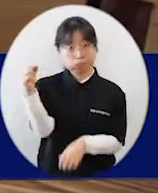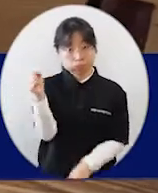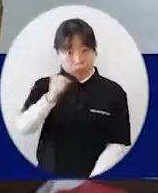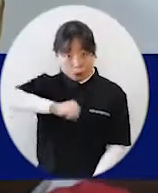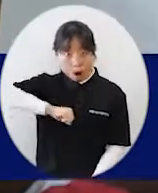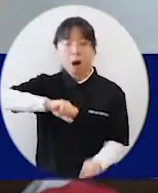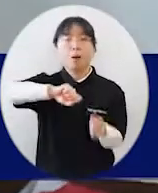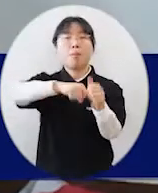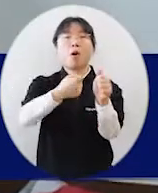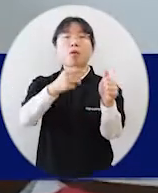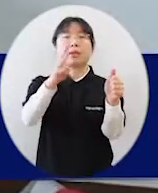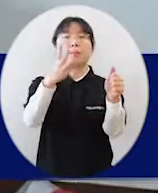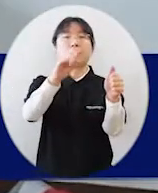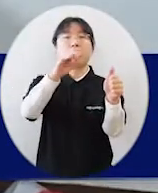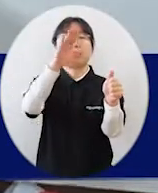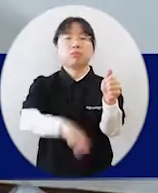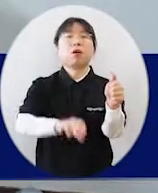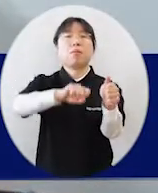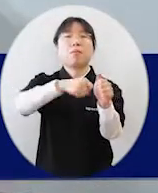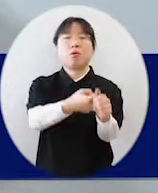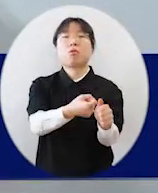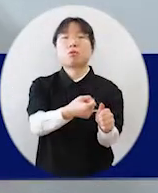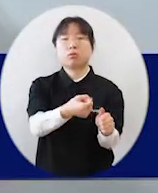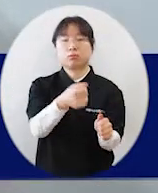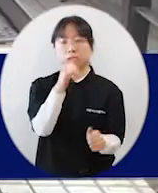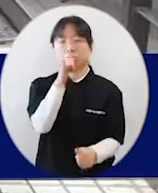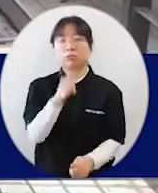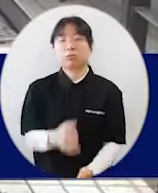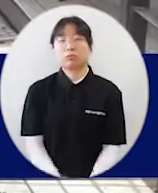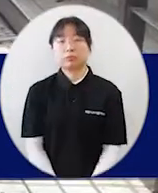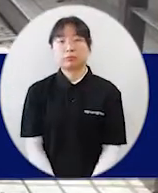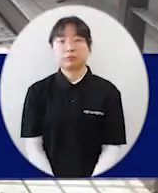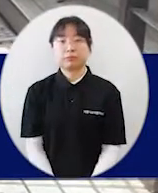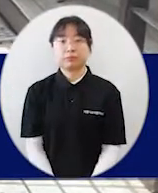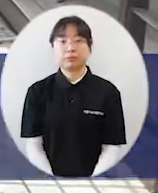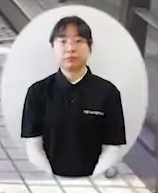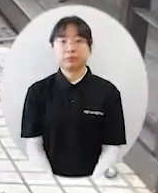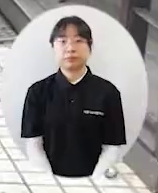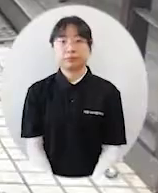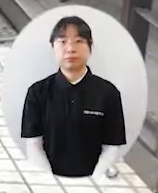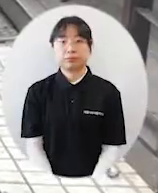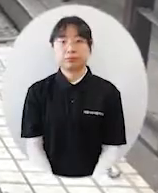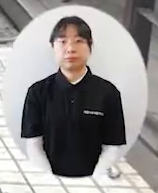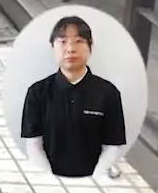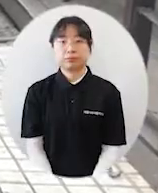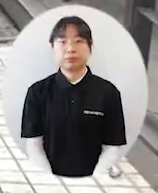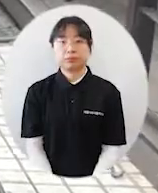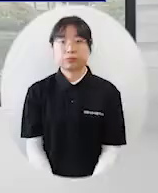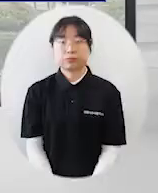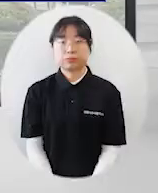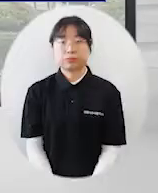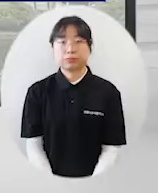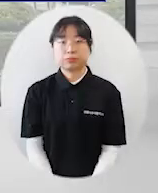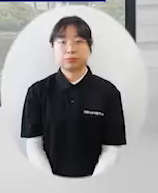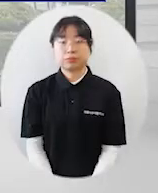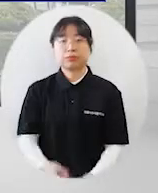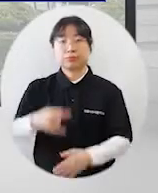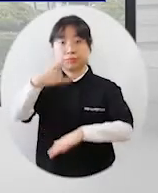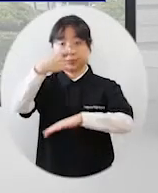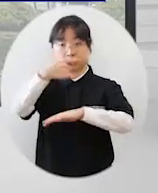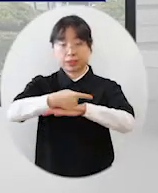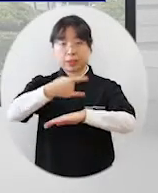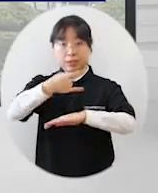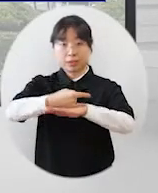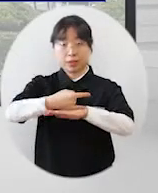의무 위반자에 대해 300만원 이하의 벌금 또는 과태료를 부과할 방침 입니다 이어서